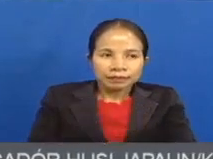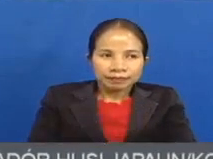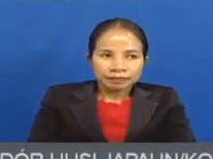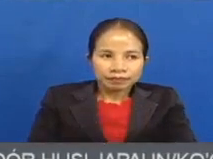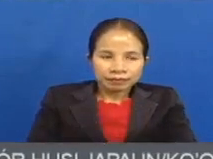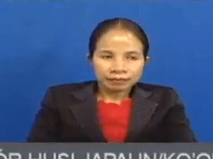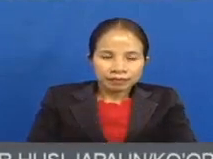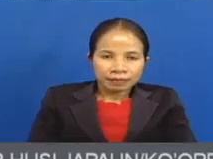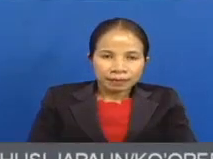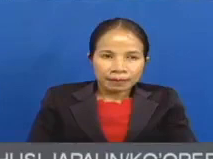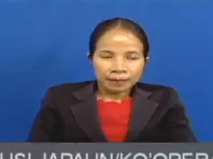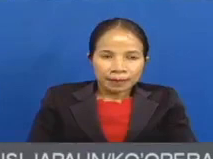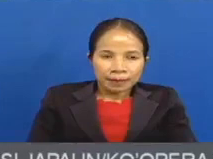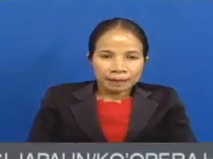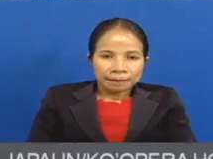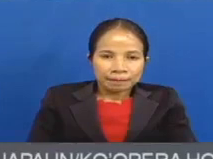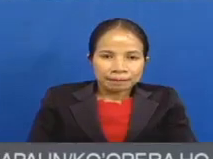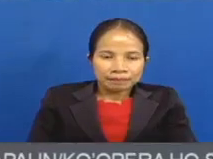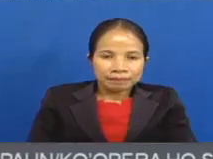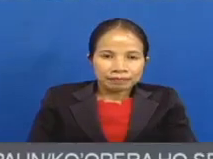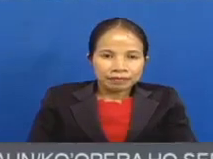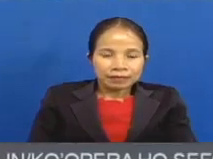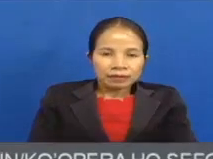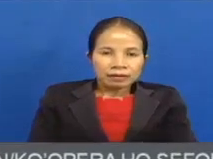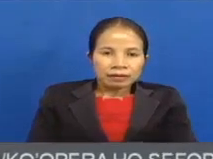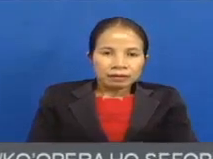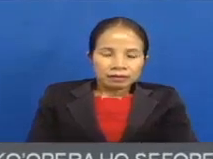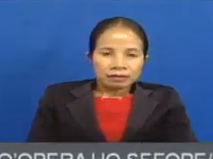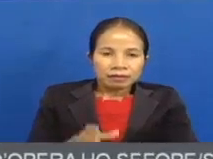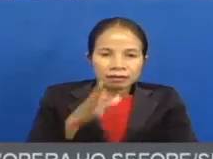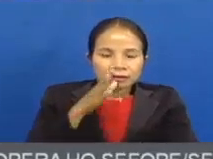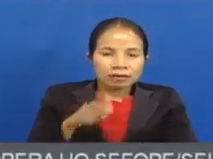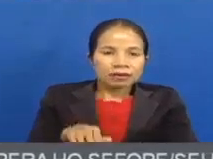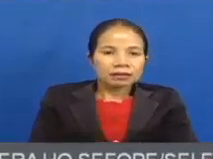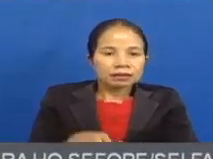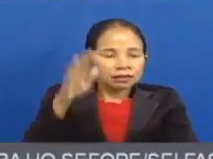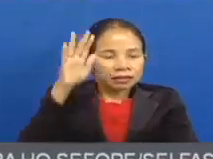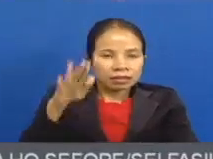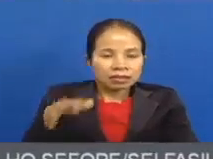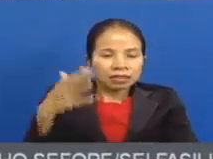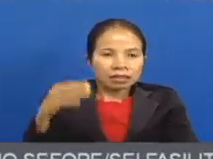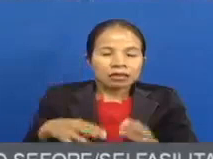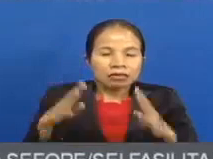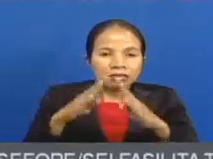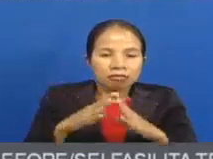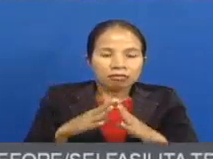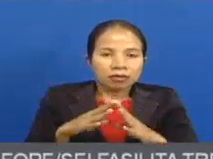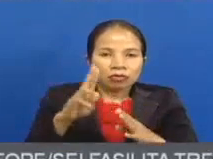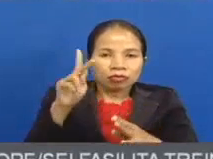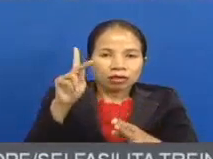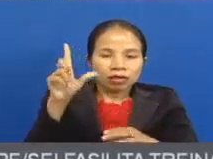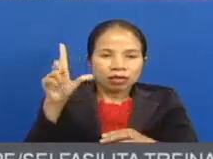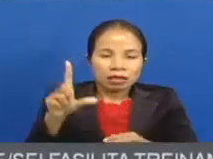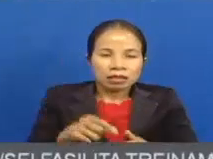Avria ma amaki nia, eu uma kibik lag nen arsir tunna sira killer oi